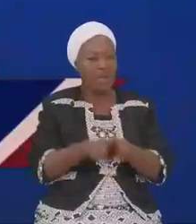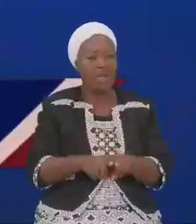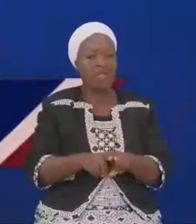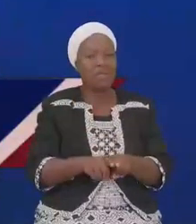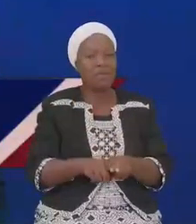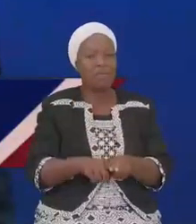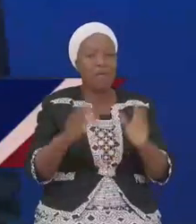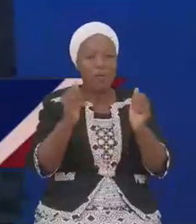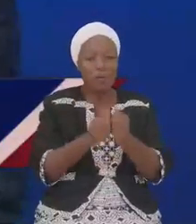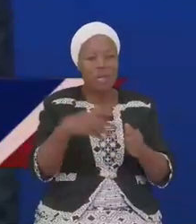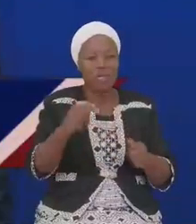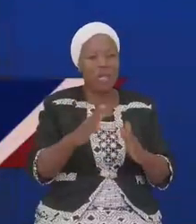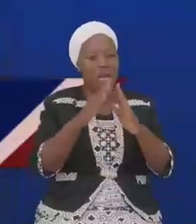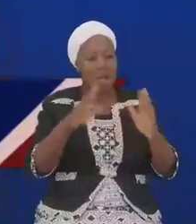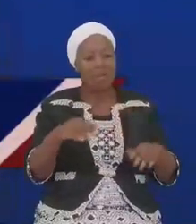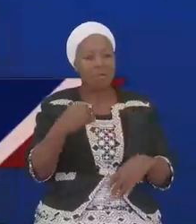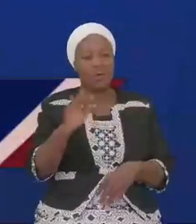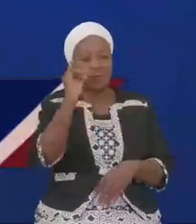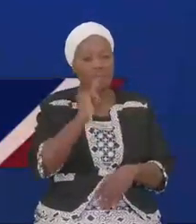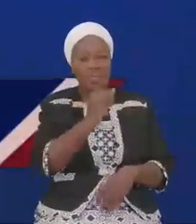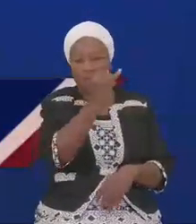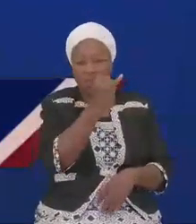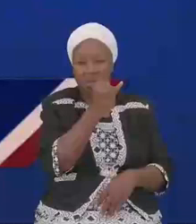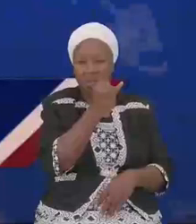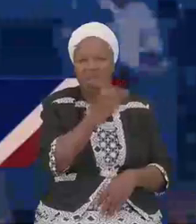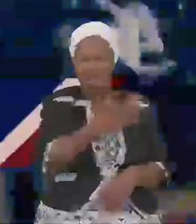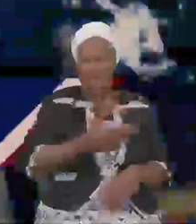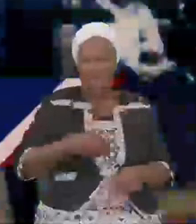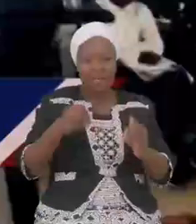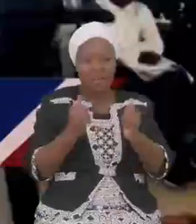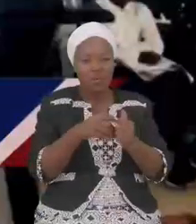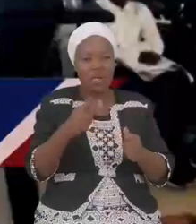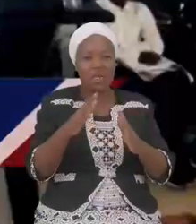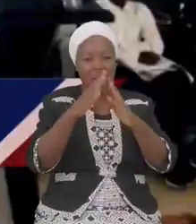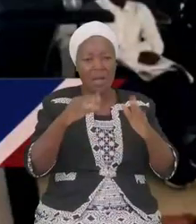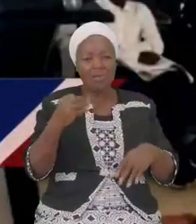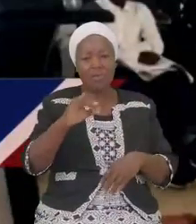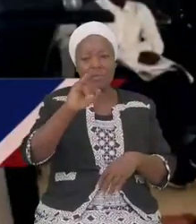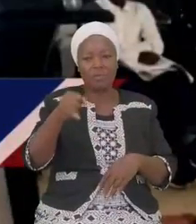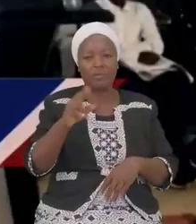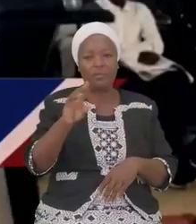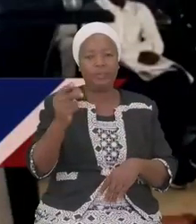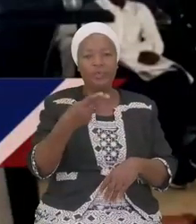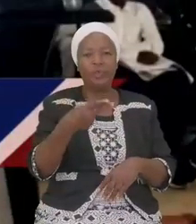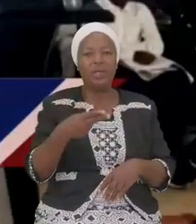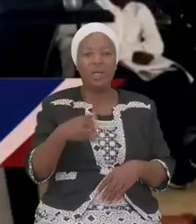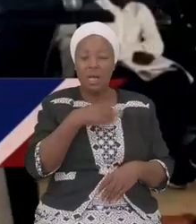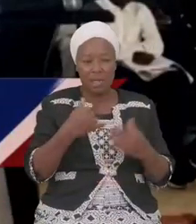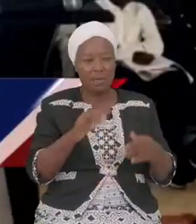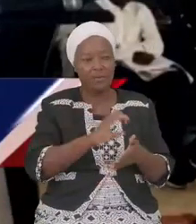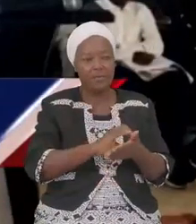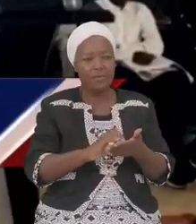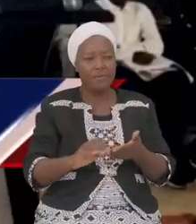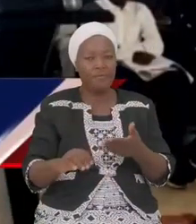la maison d'Israël et la maison de Juda une alliance nouvelle. » Et le